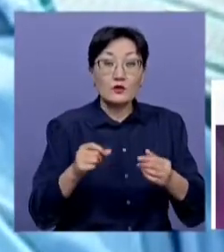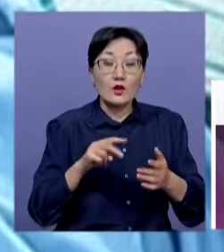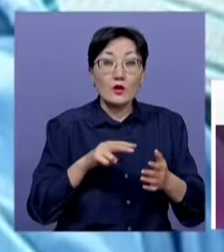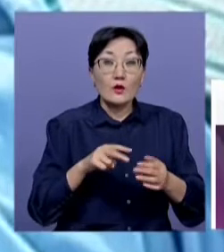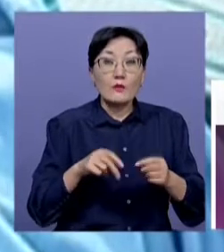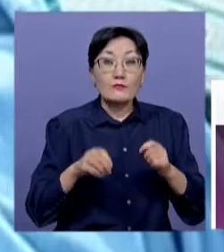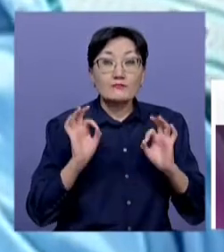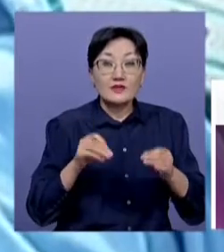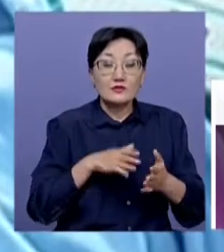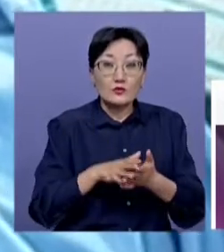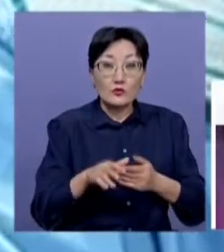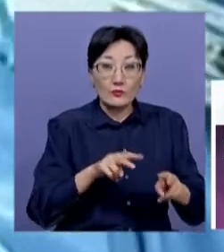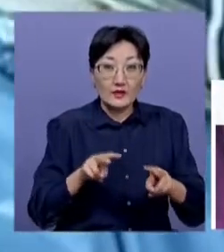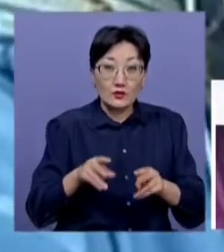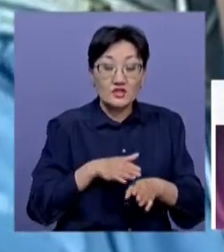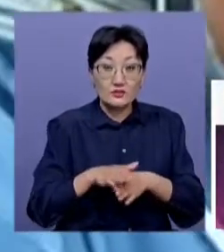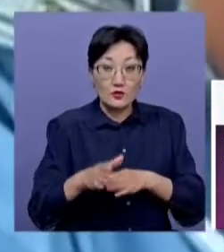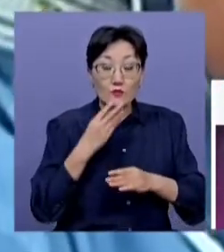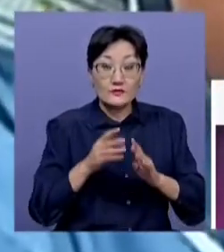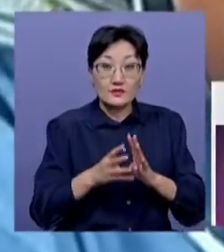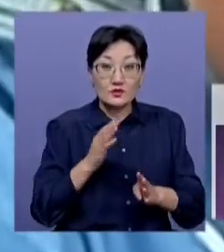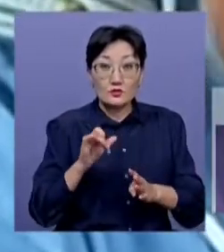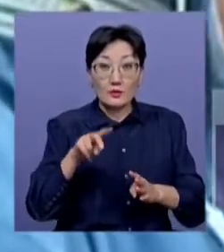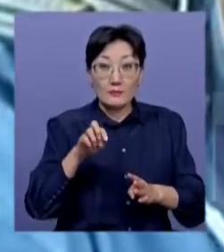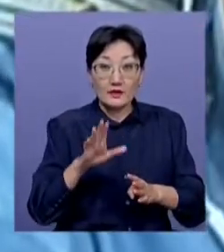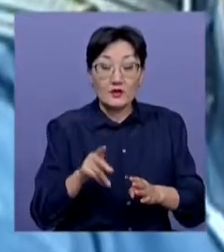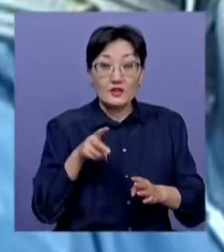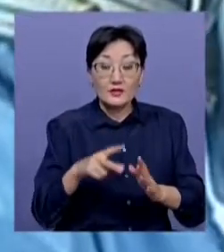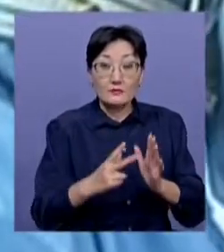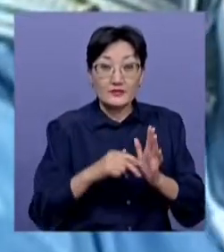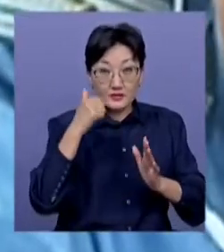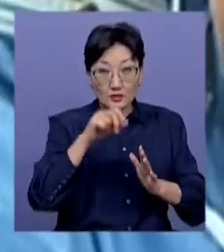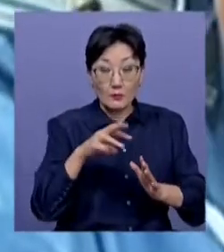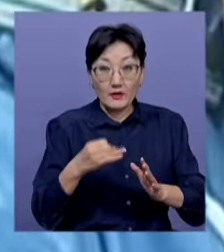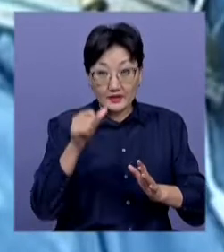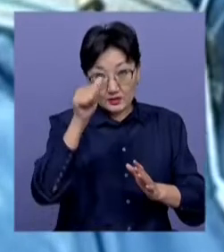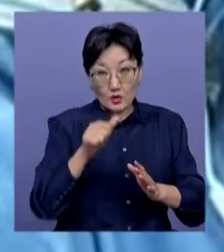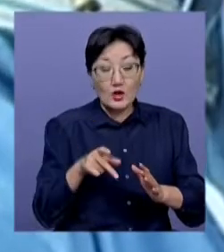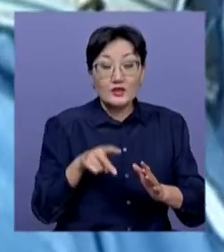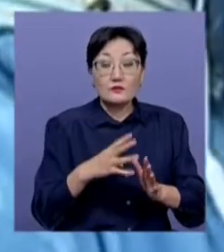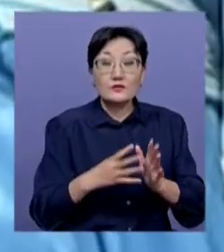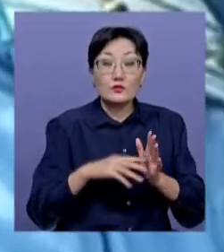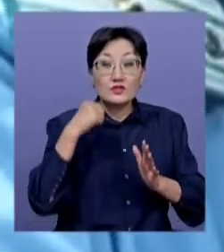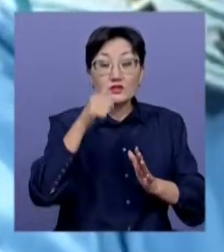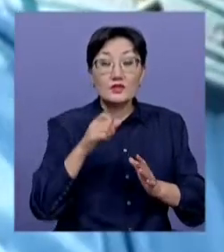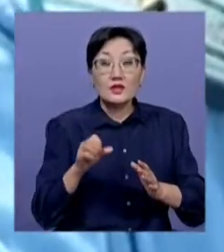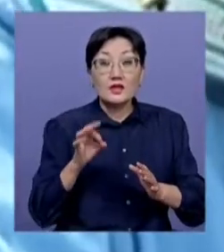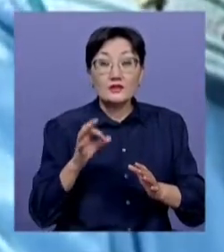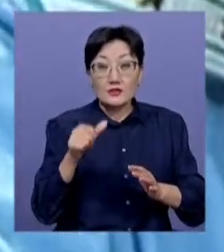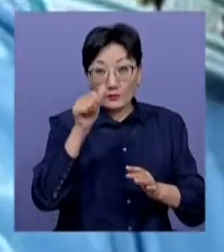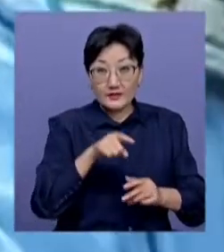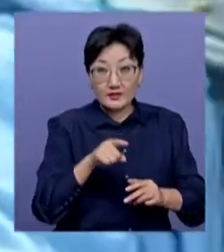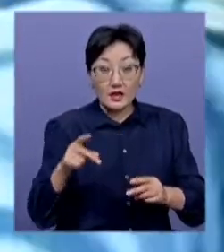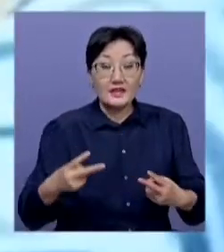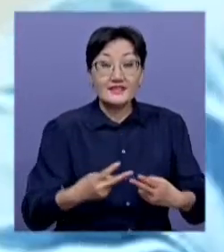мақсатты пайдалануын бақылауды жүзеге асырды. Өз кезегінде Сұлтанбеков 2008 жылдың мамыр айынан 2009 жылдың қазан айына дейін